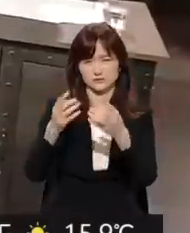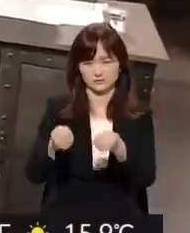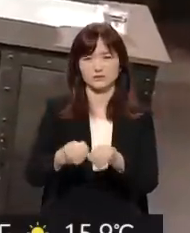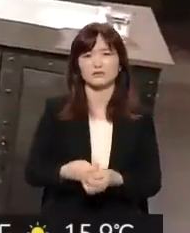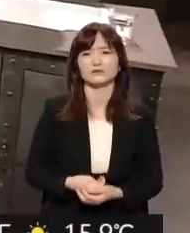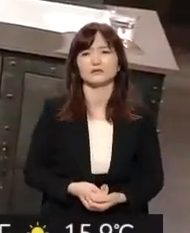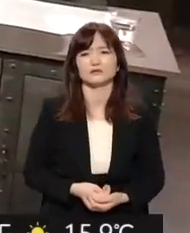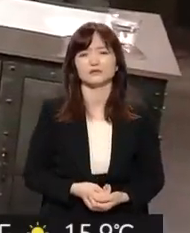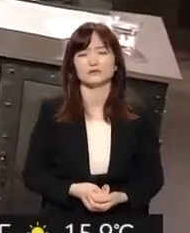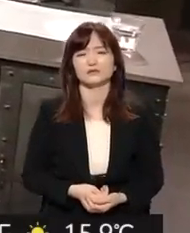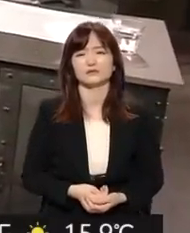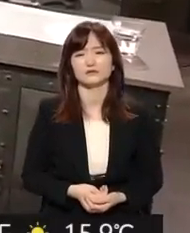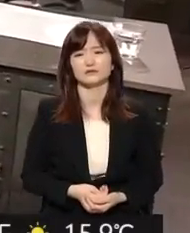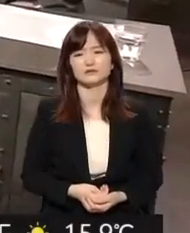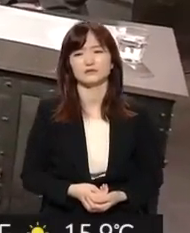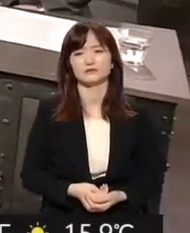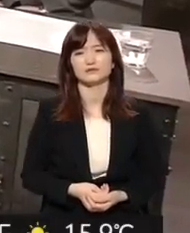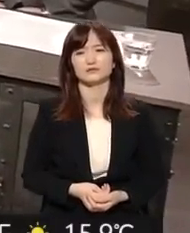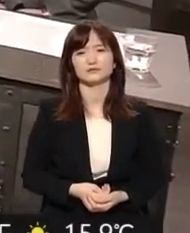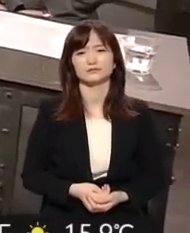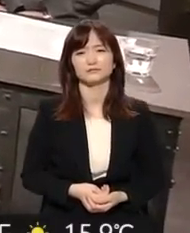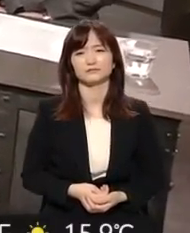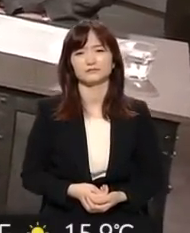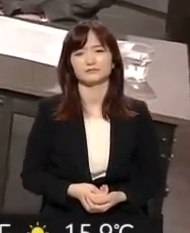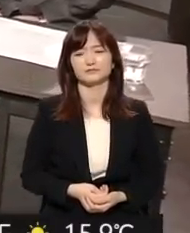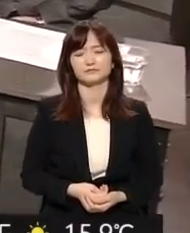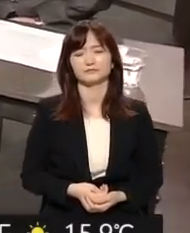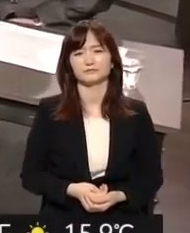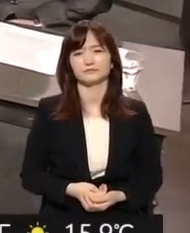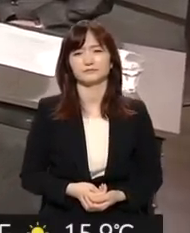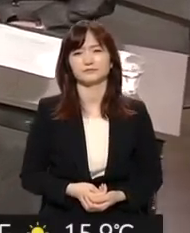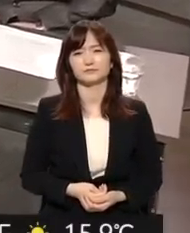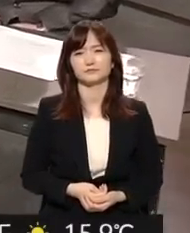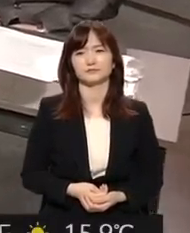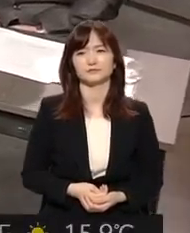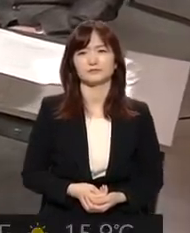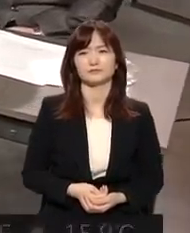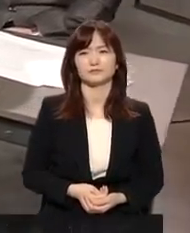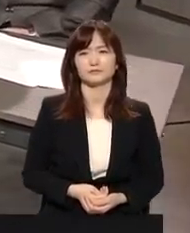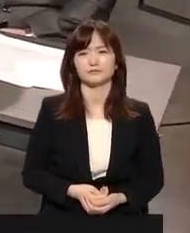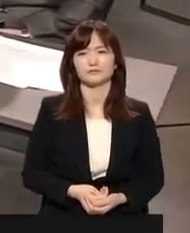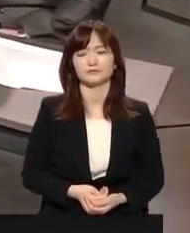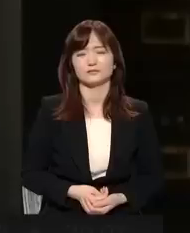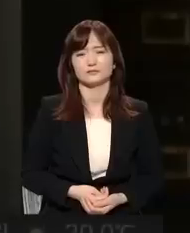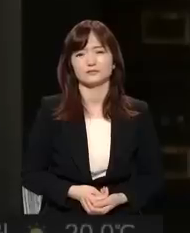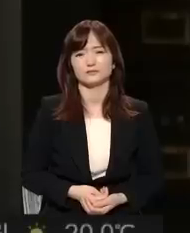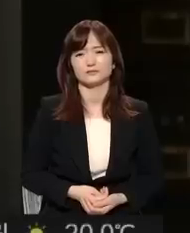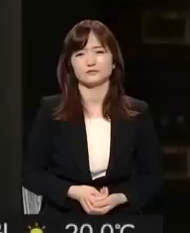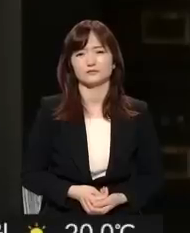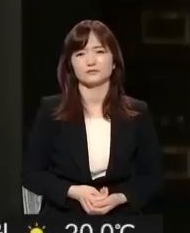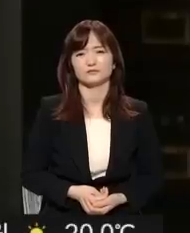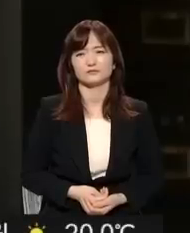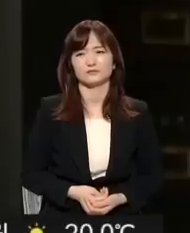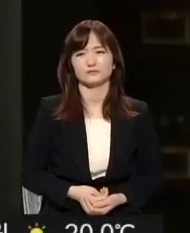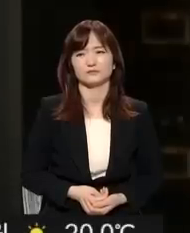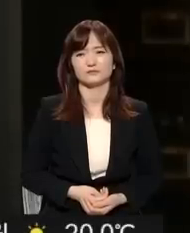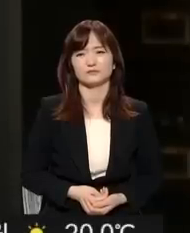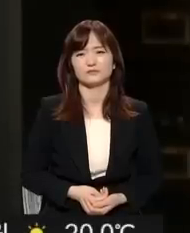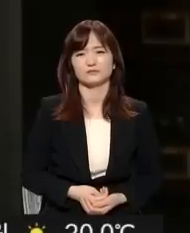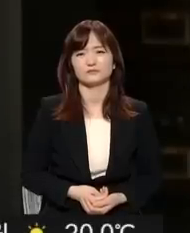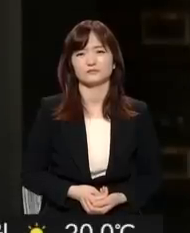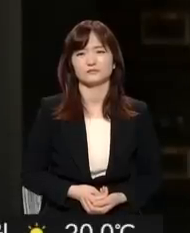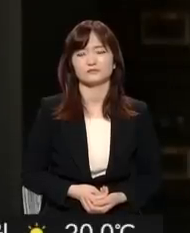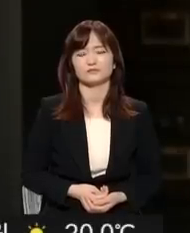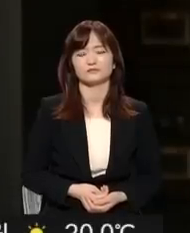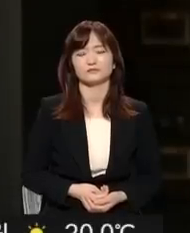밤새 싸우다가 그 다음날 회사 안 가는 날도 많고요. 예, 아유 참 이게 참 그 선을 넘은 거예요, 팀장님. 그렇죠. 예, 그렇습니다. 선을 넘었습니다.